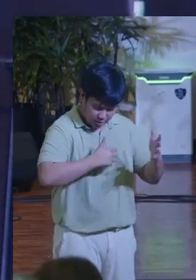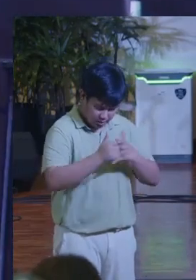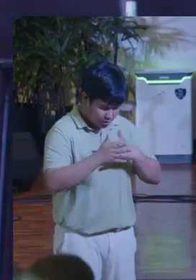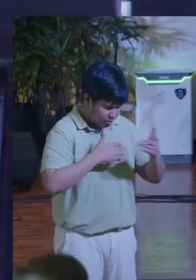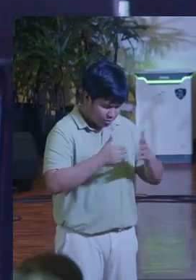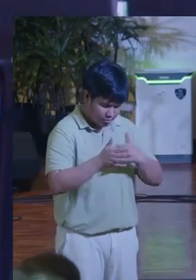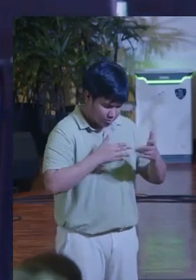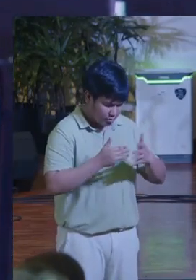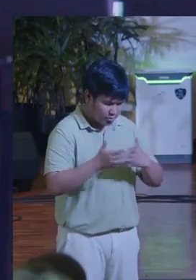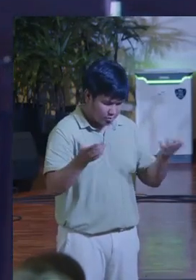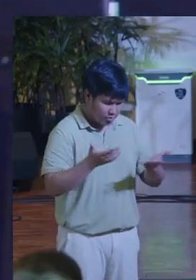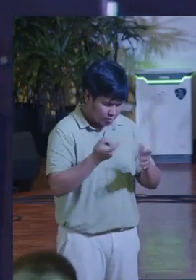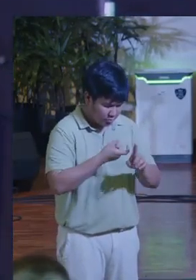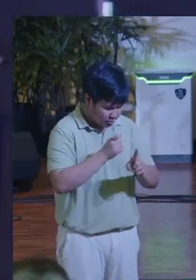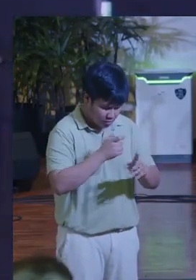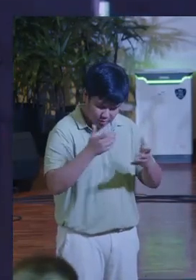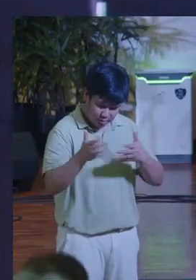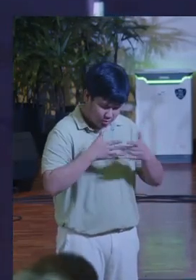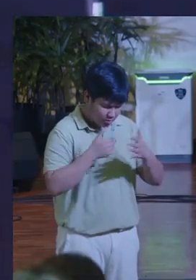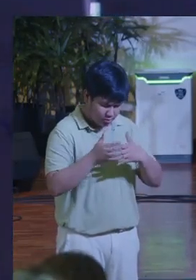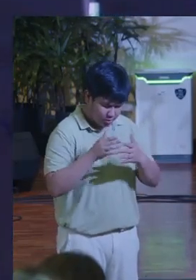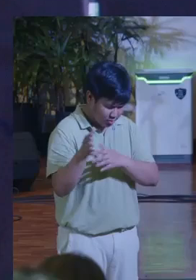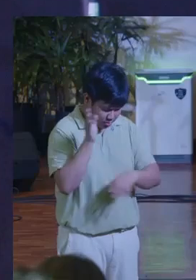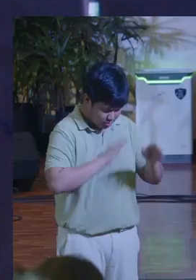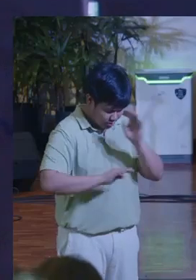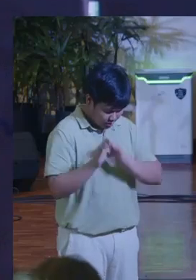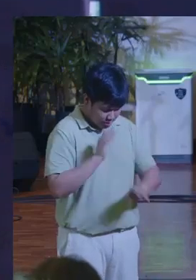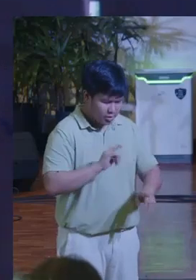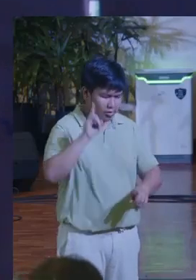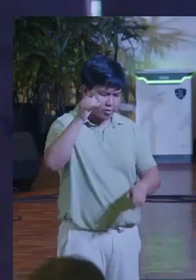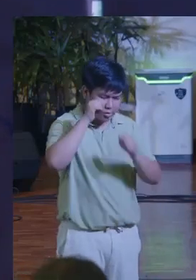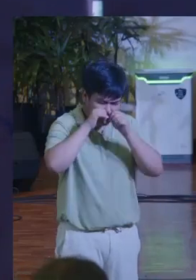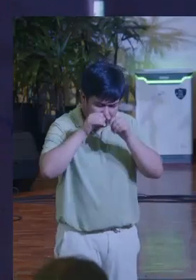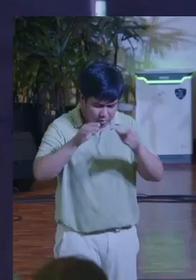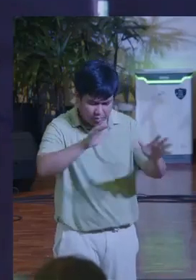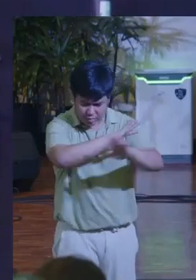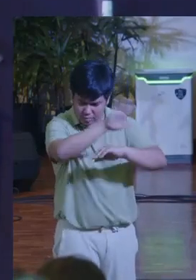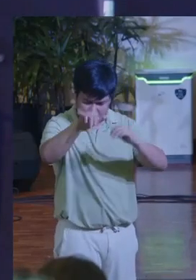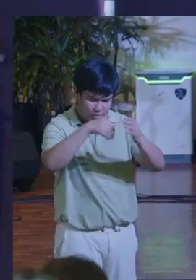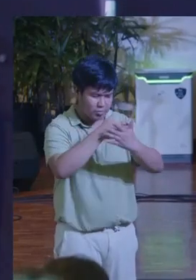anong kanilang mga sitwasyon, kayo magpala sa bawat isa.